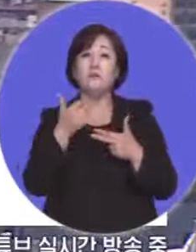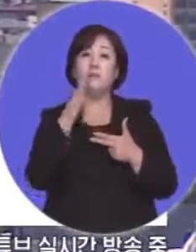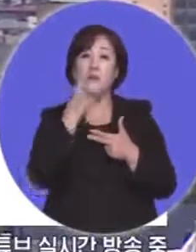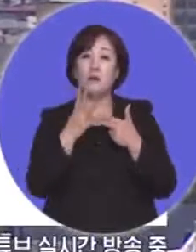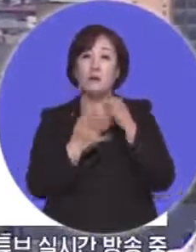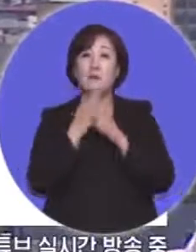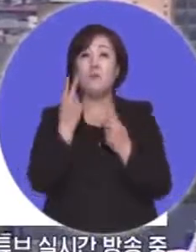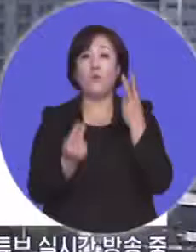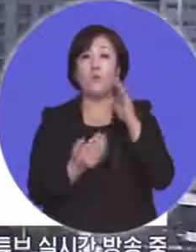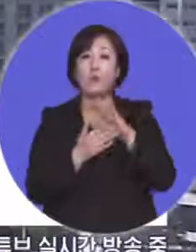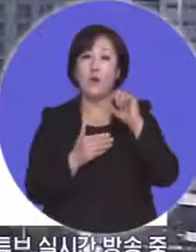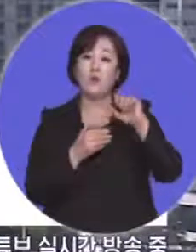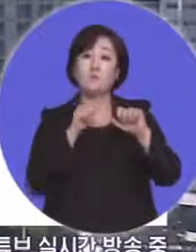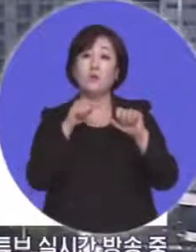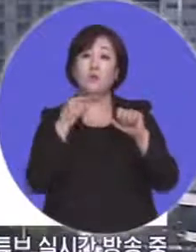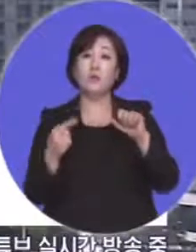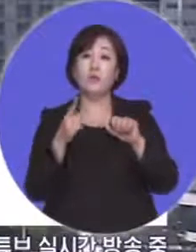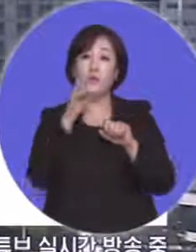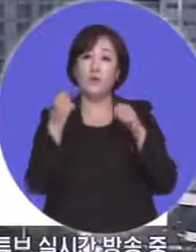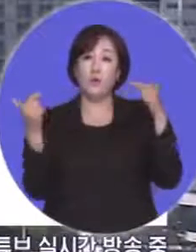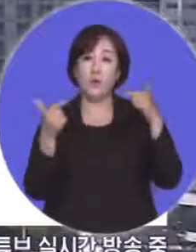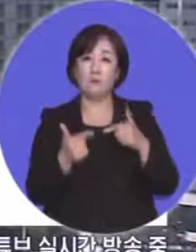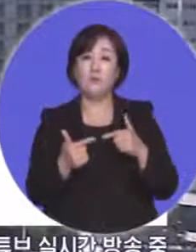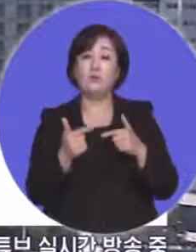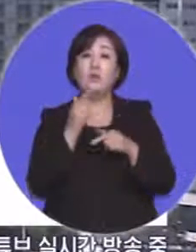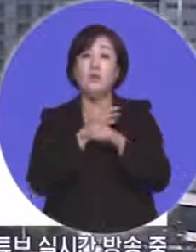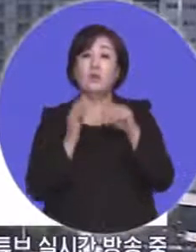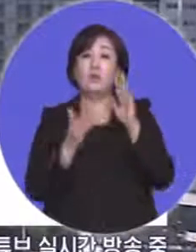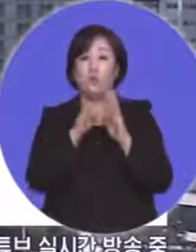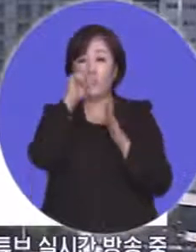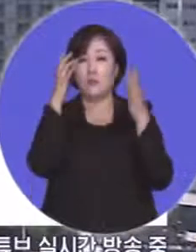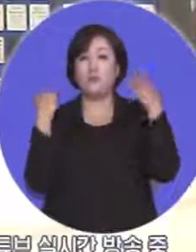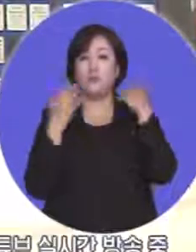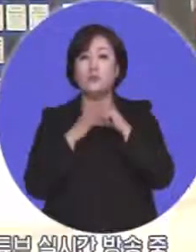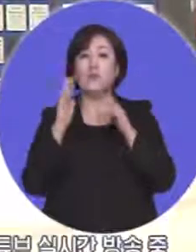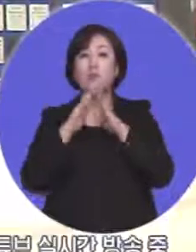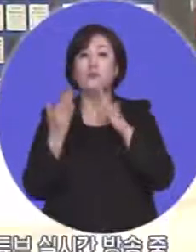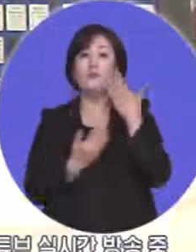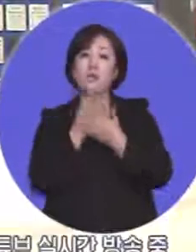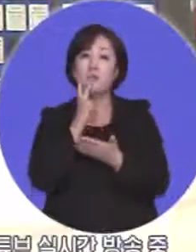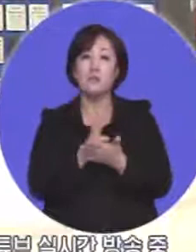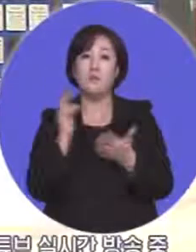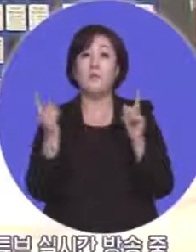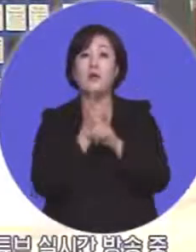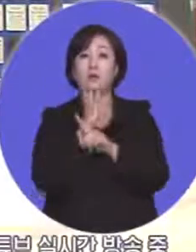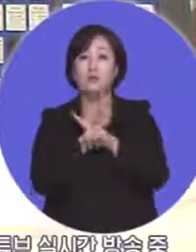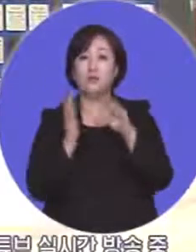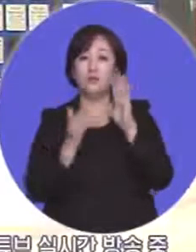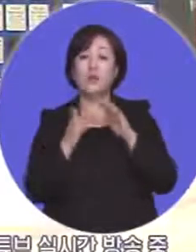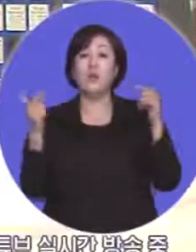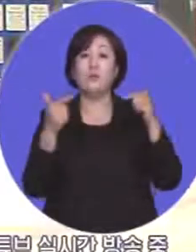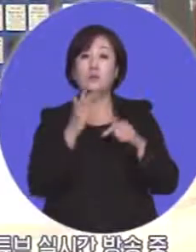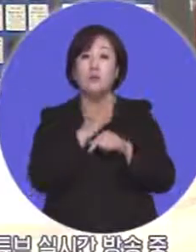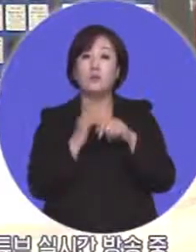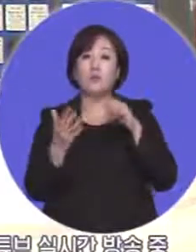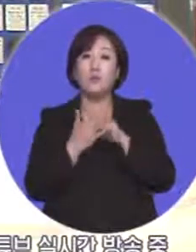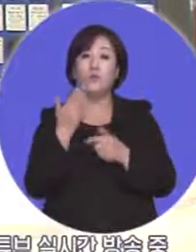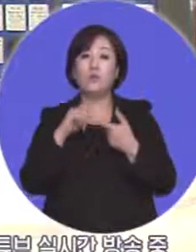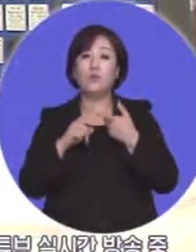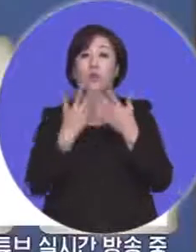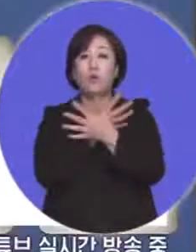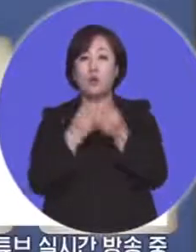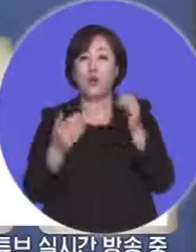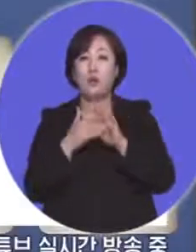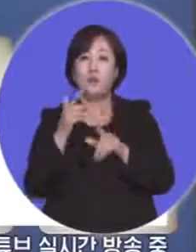3,183건보다 50.1% 감소했습니다. 정부의 잇따른 부동산 대책으로 수요가 줄어든 데다 임대차 계약